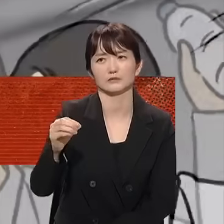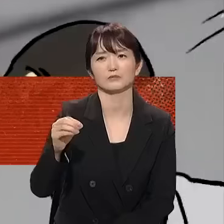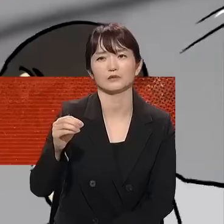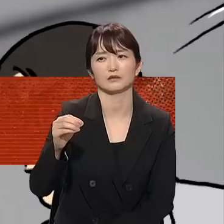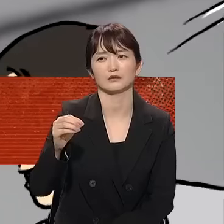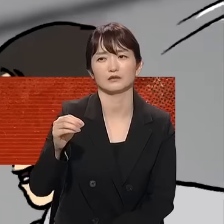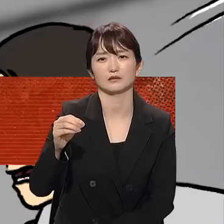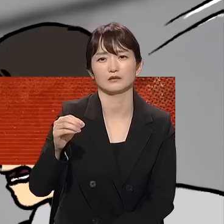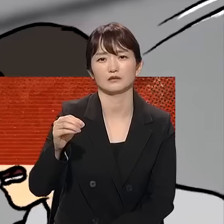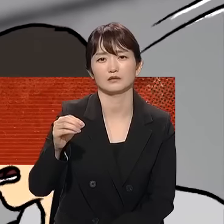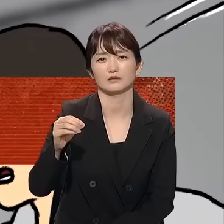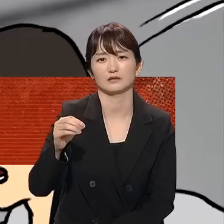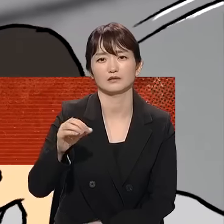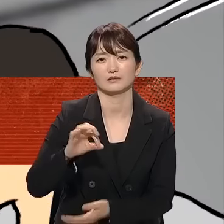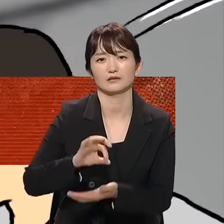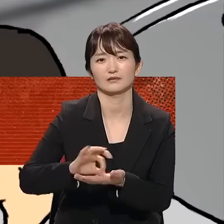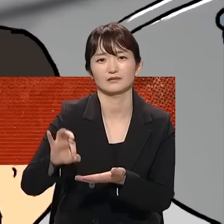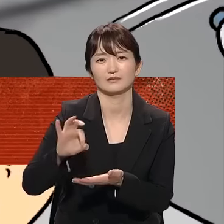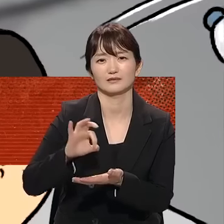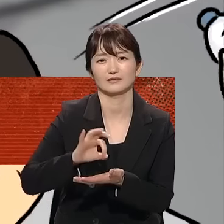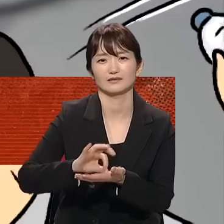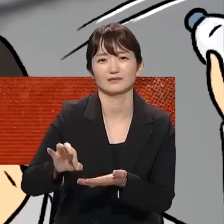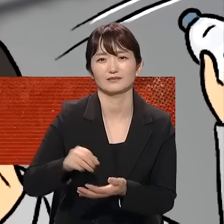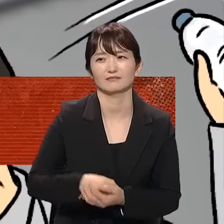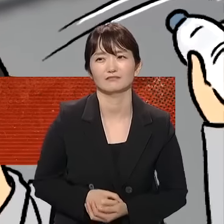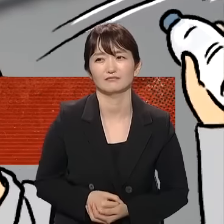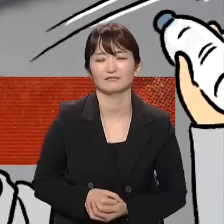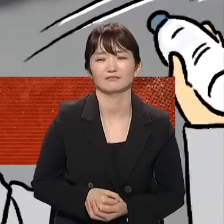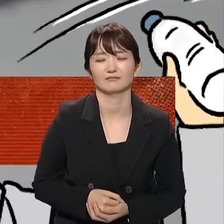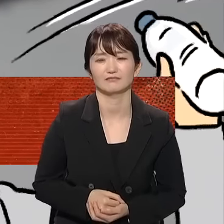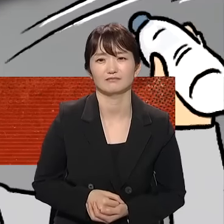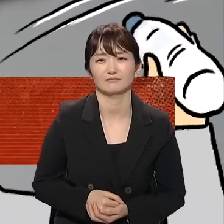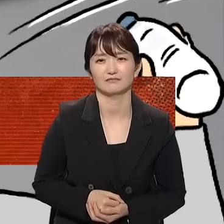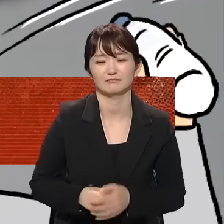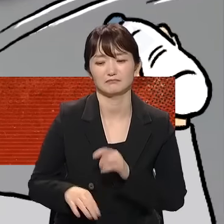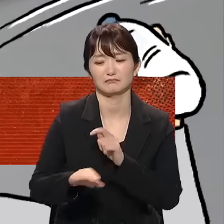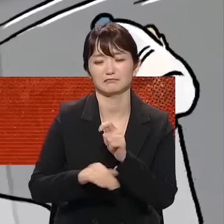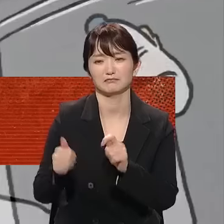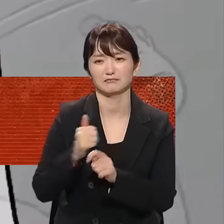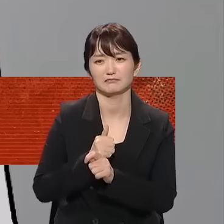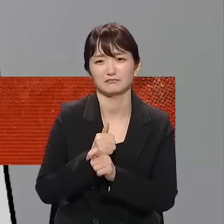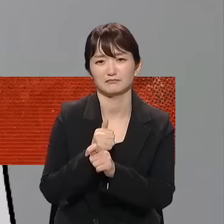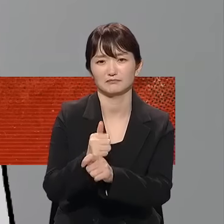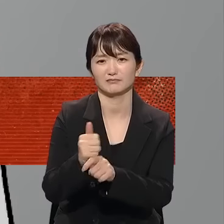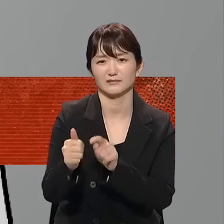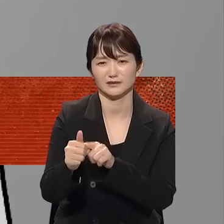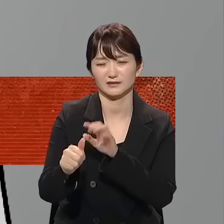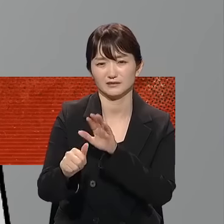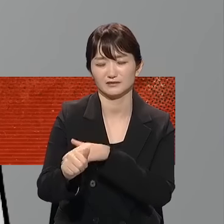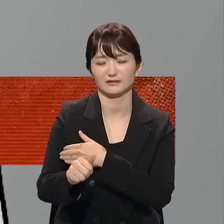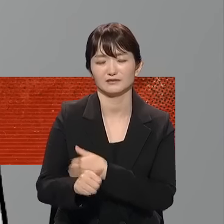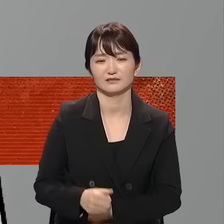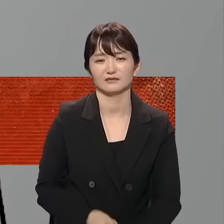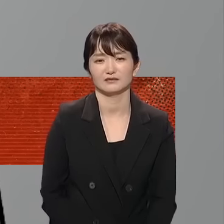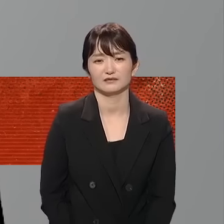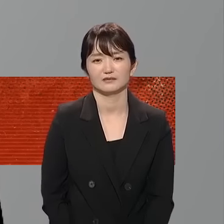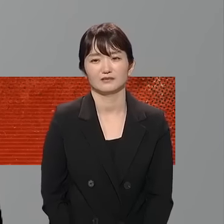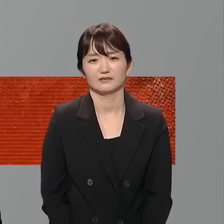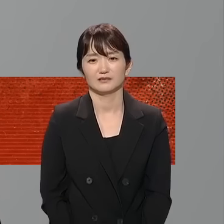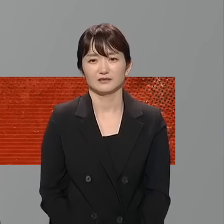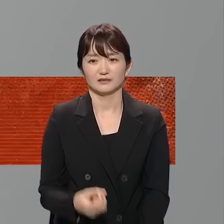있었습니다 뭐 뚜벅이는 뚜벅이 택시를 타고 다녀서 문제지 자 이게